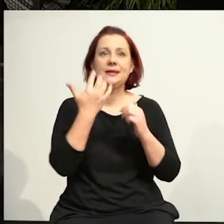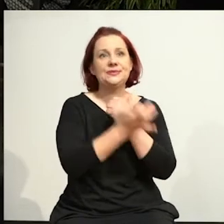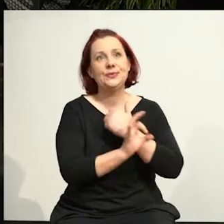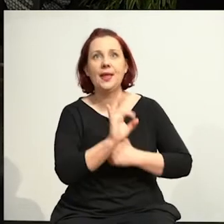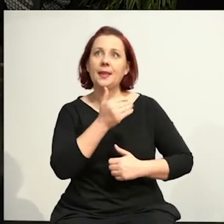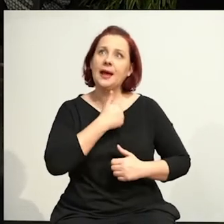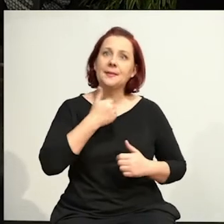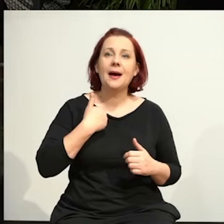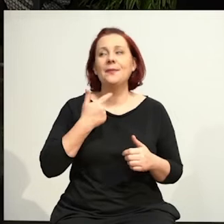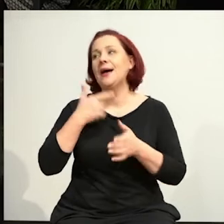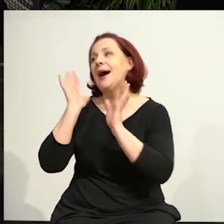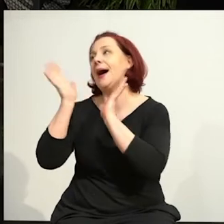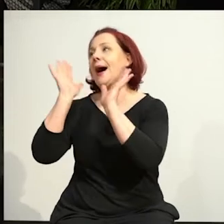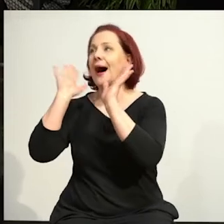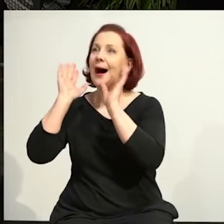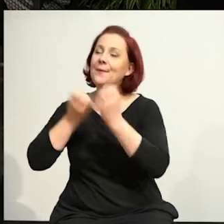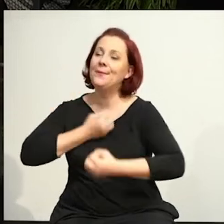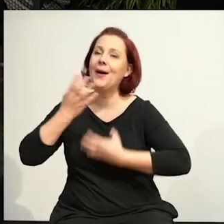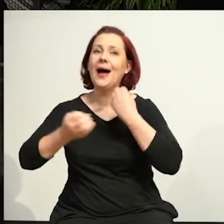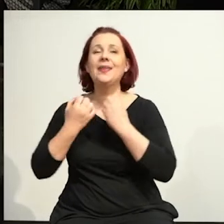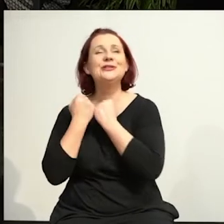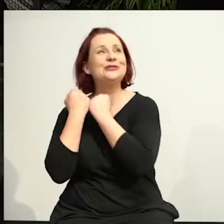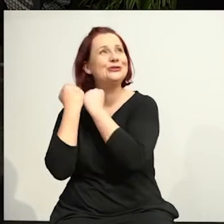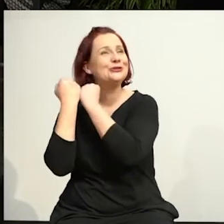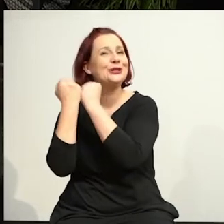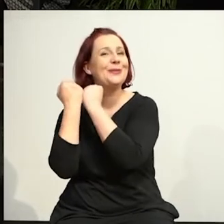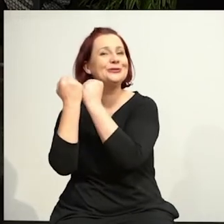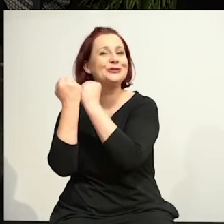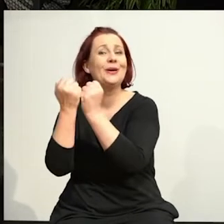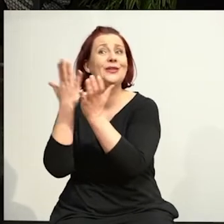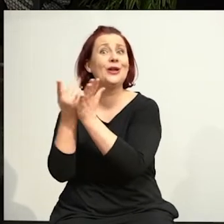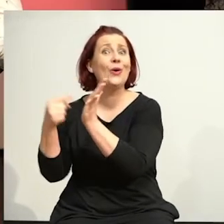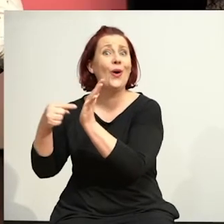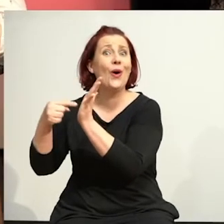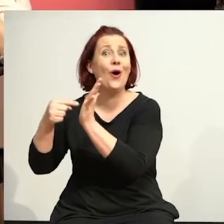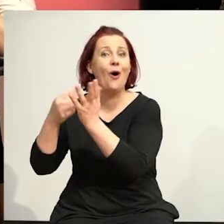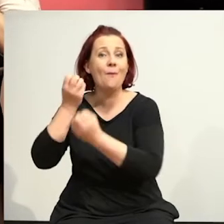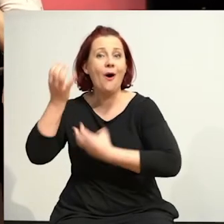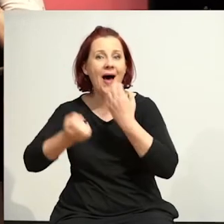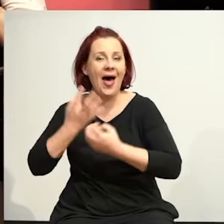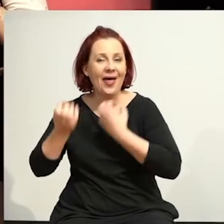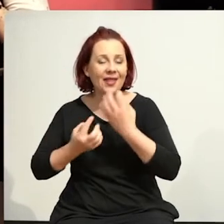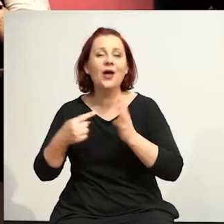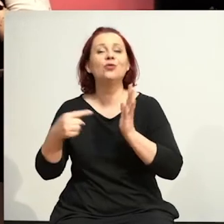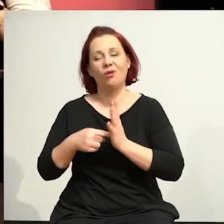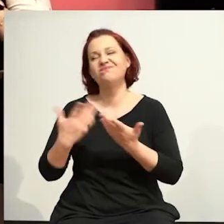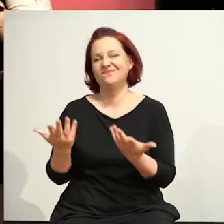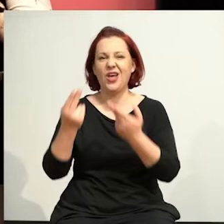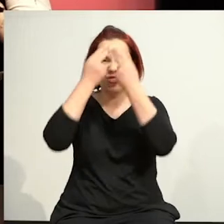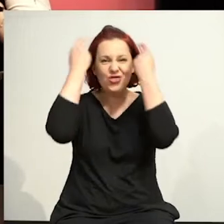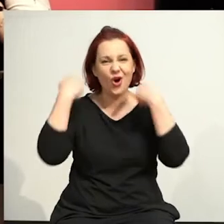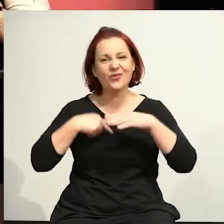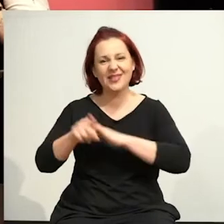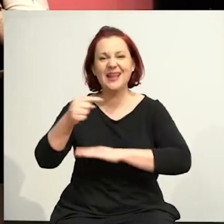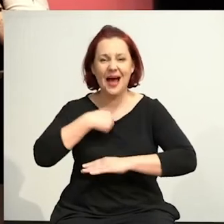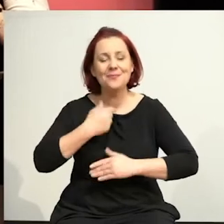ma swojego ulubionego poety i właśnie się go trzyma mocno, kurczowo, to on dla mnie takim przewodnikiem był. On jakby